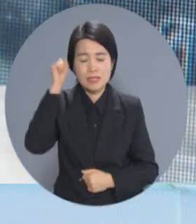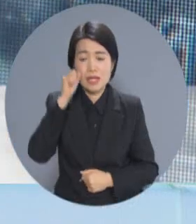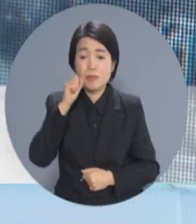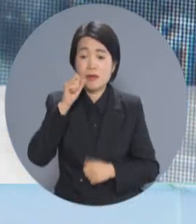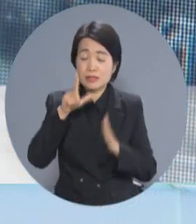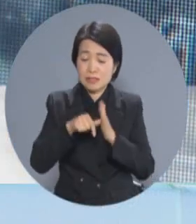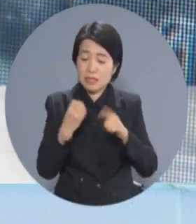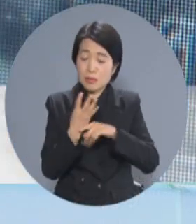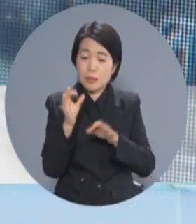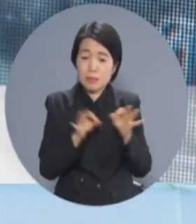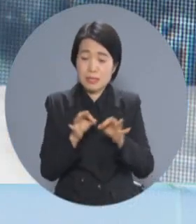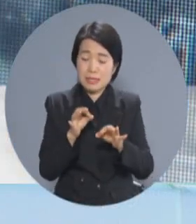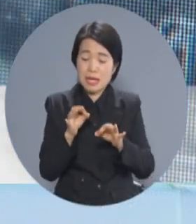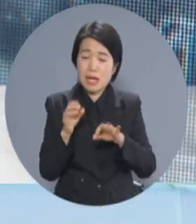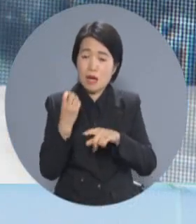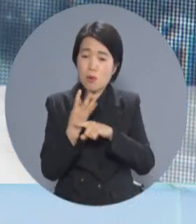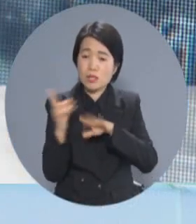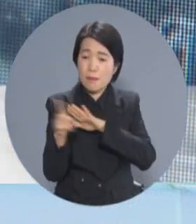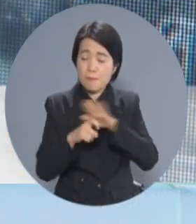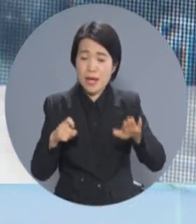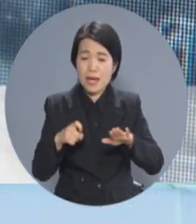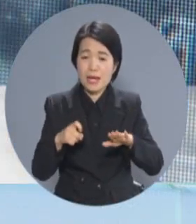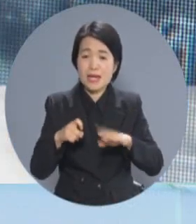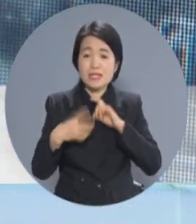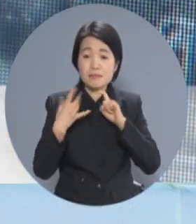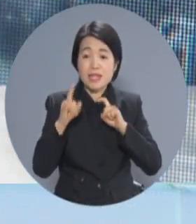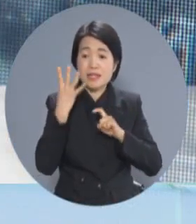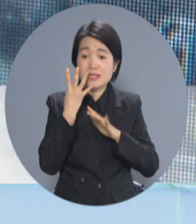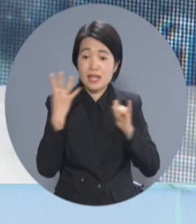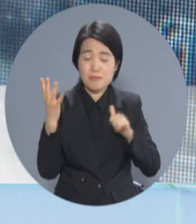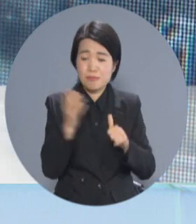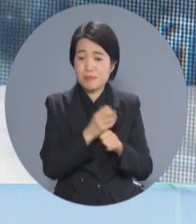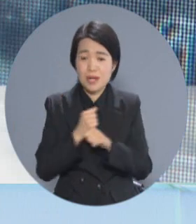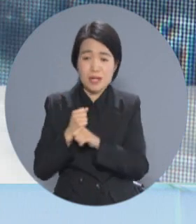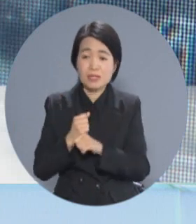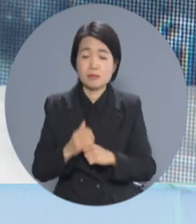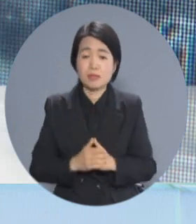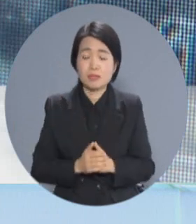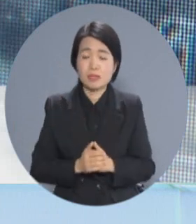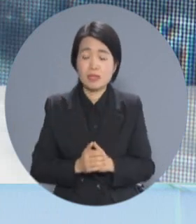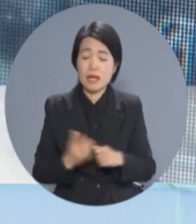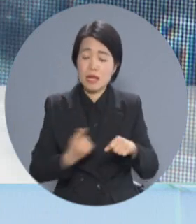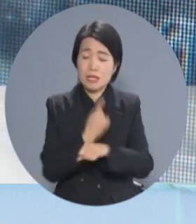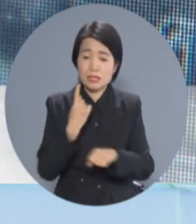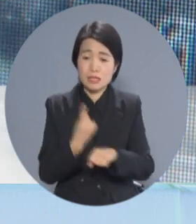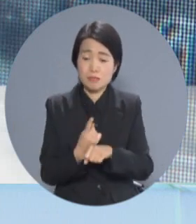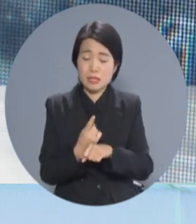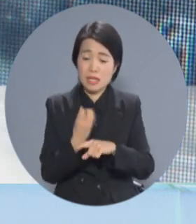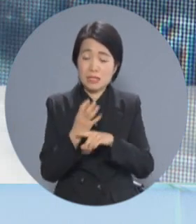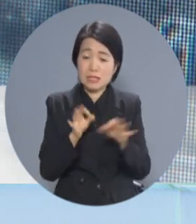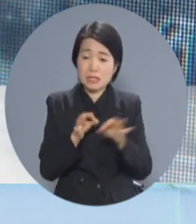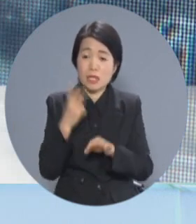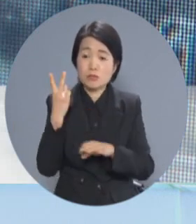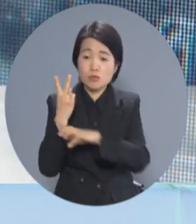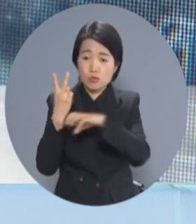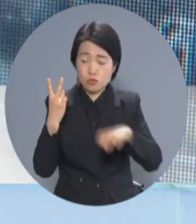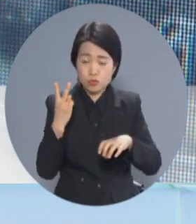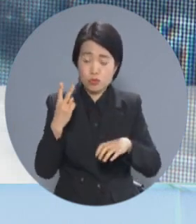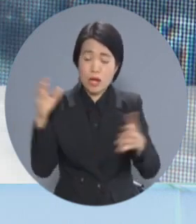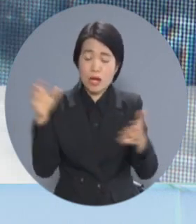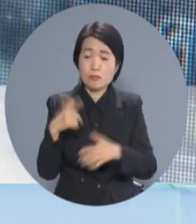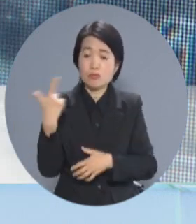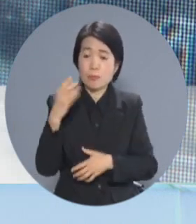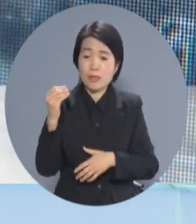새벽 시간 금은방에서 귀금속을 턴 10대 4명이 경찰에 붙잡혔습니다 이들은 1시간 만에 금은방 두 곳을 돌며